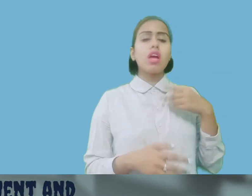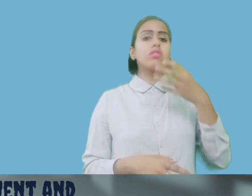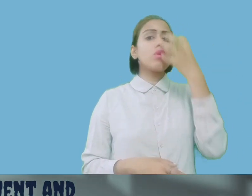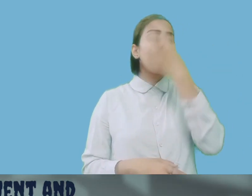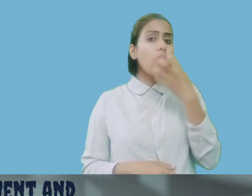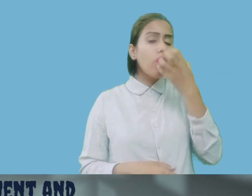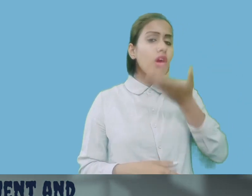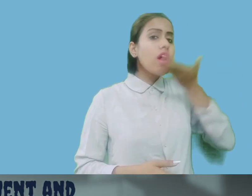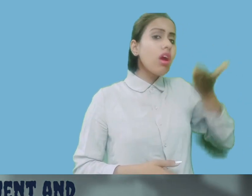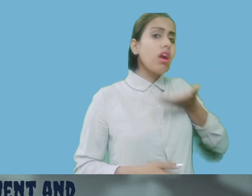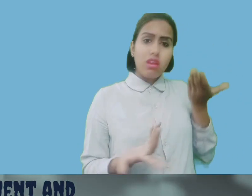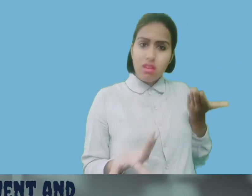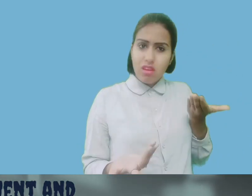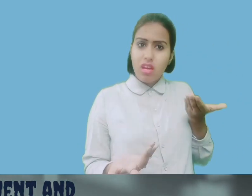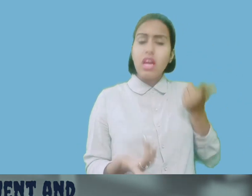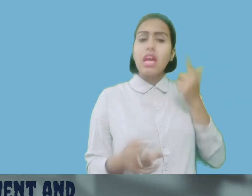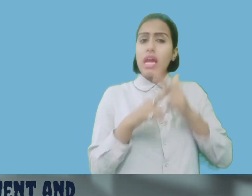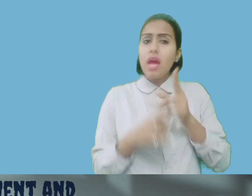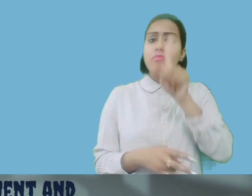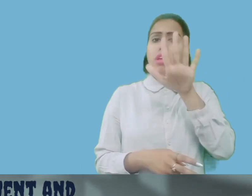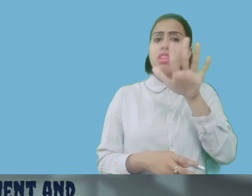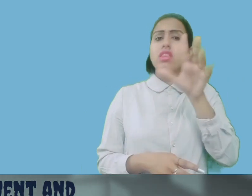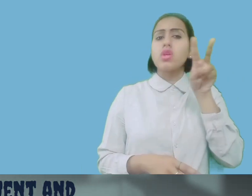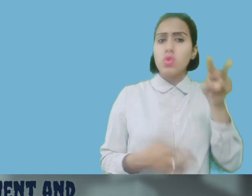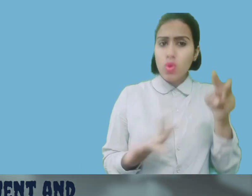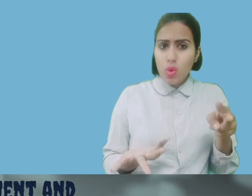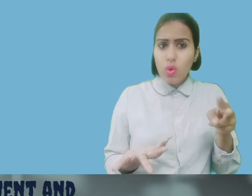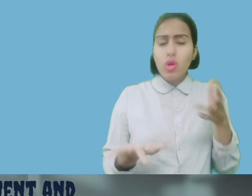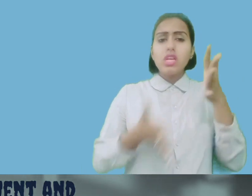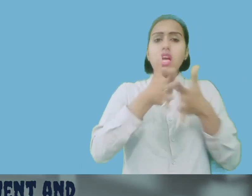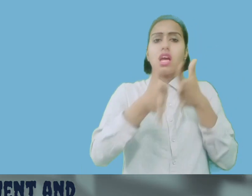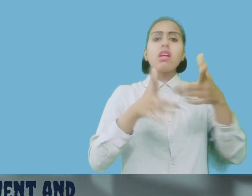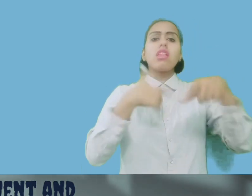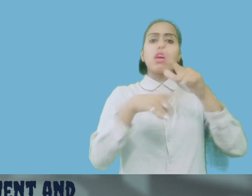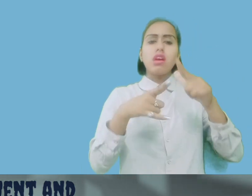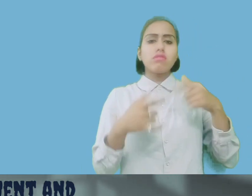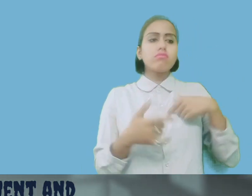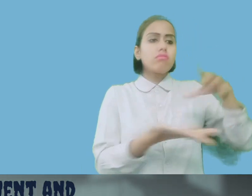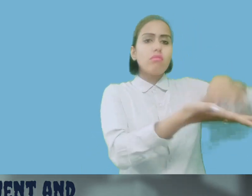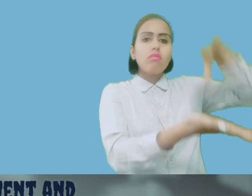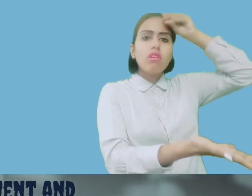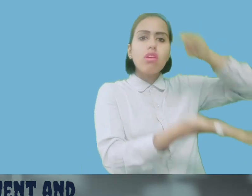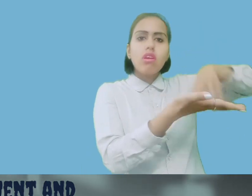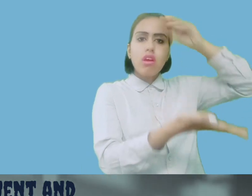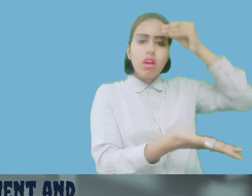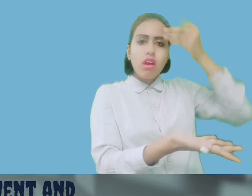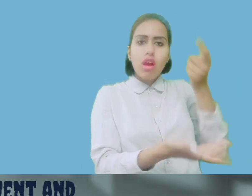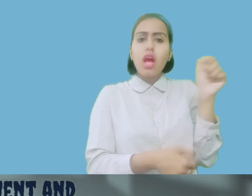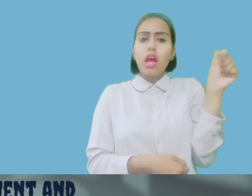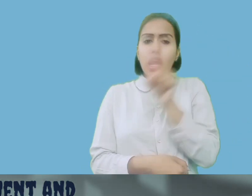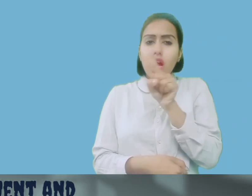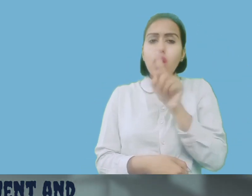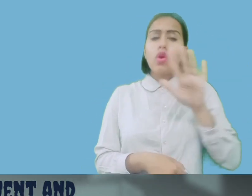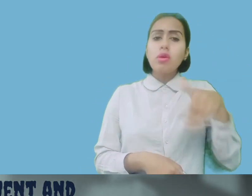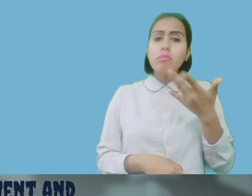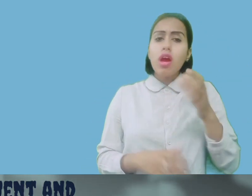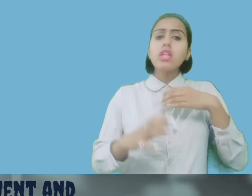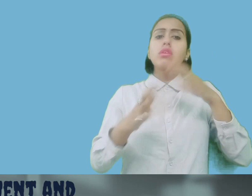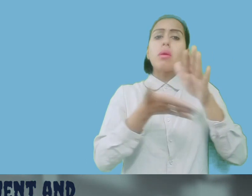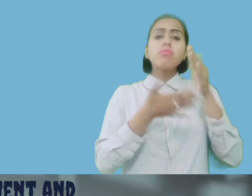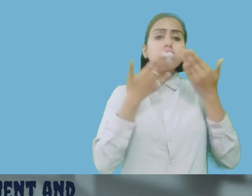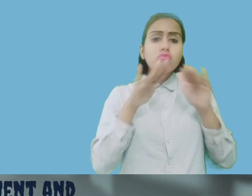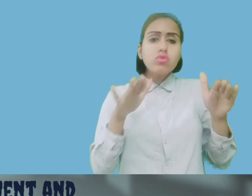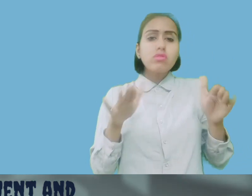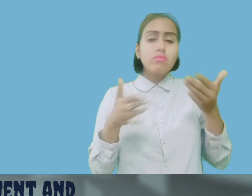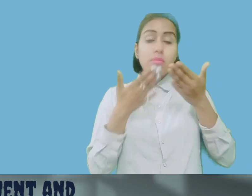साथ पढ़ा सकते हैं। ये प्रशिक्षण मिलेगा कहाँ? ये जो मैंने आपको संस्था बताई, इंदौर डेफ बाइलिंगुअल एकेडमी,